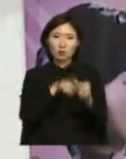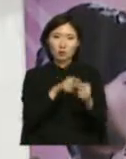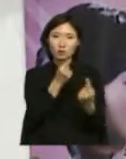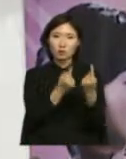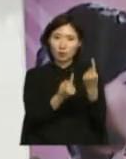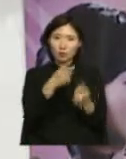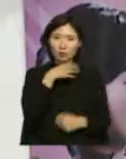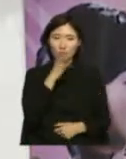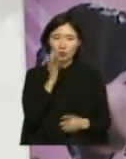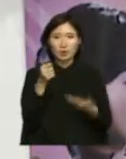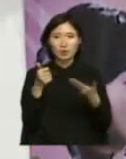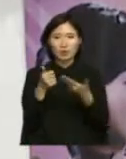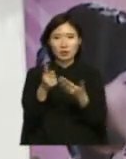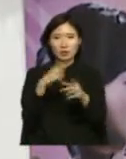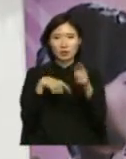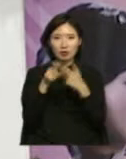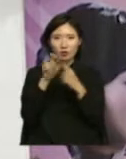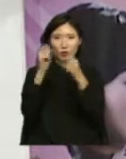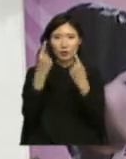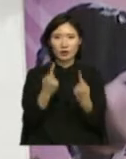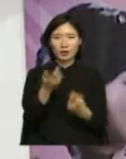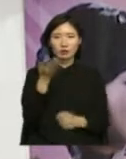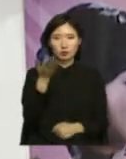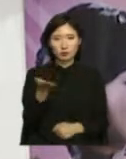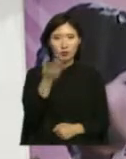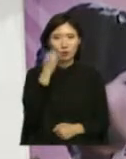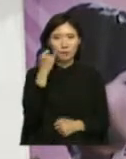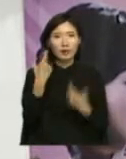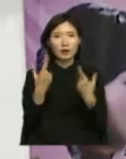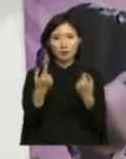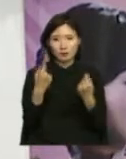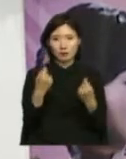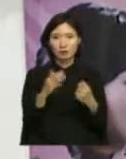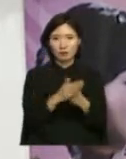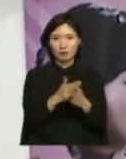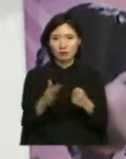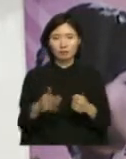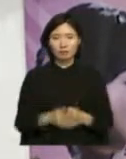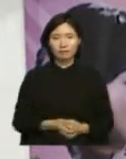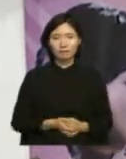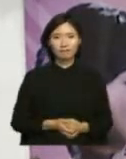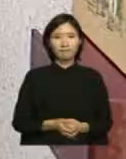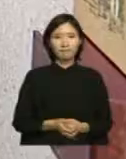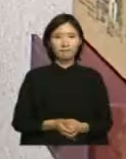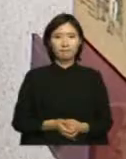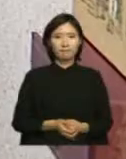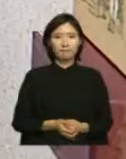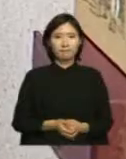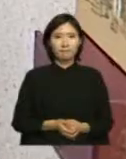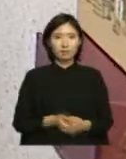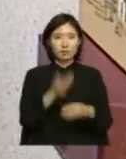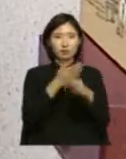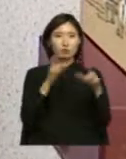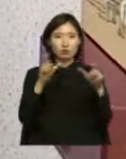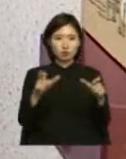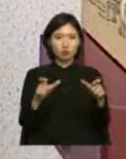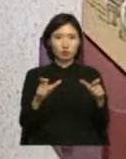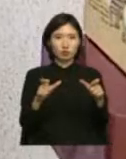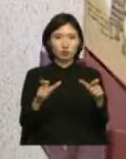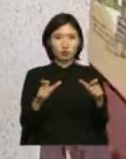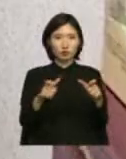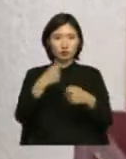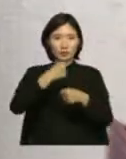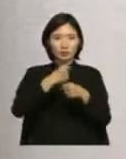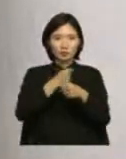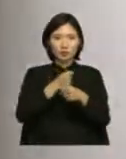이제 노인분들이니까 좀 싸게 해드려야지 어머니 같고 이러니까 그렇게 하고 있어요. 중구에서 발행한